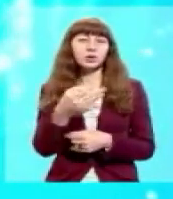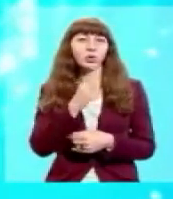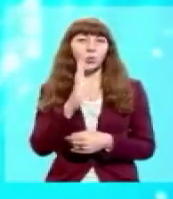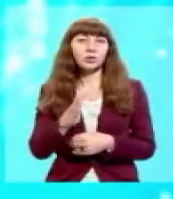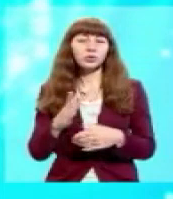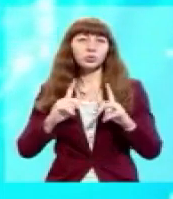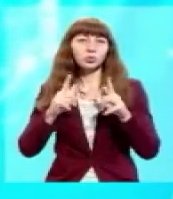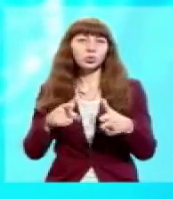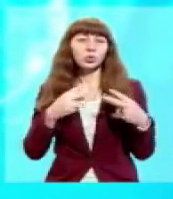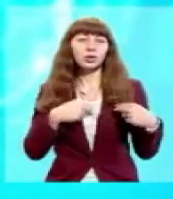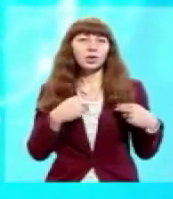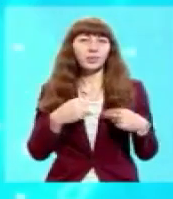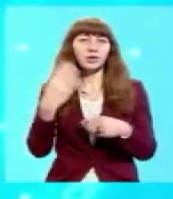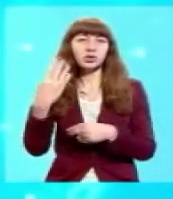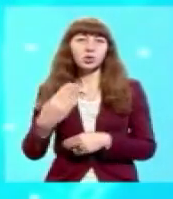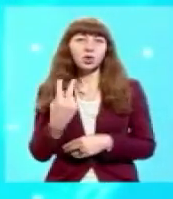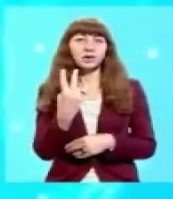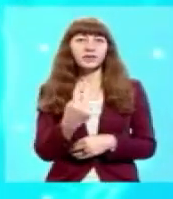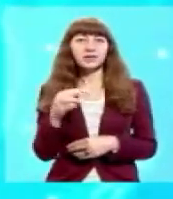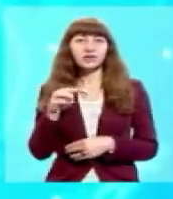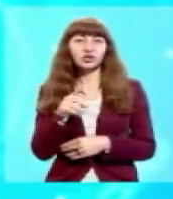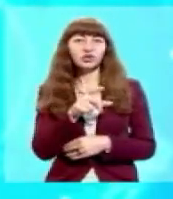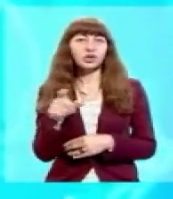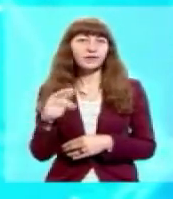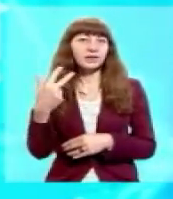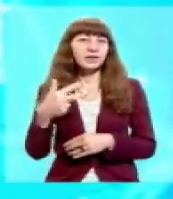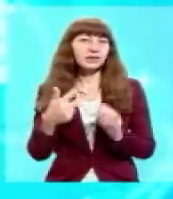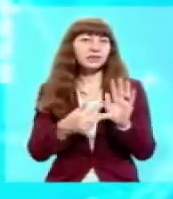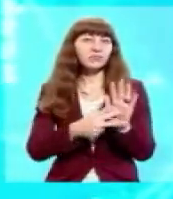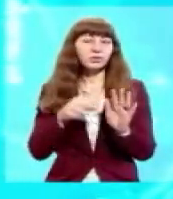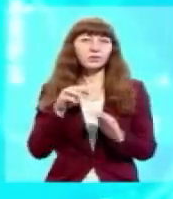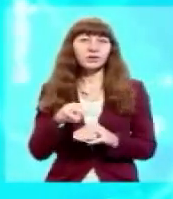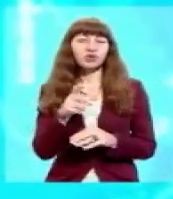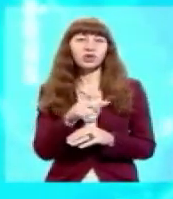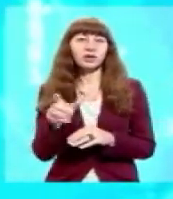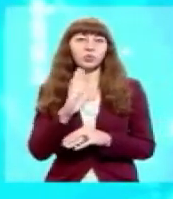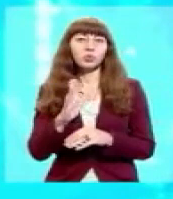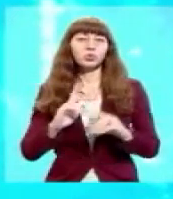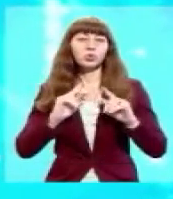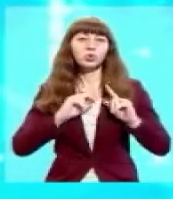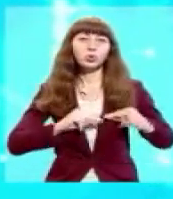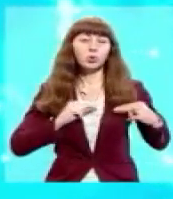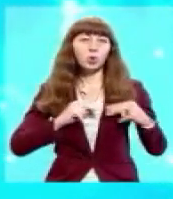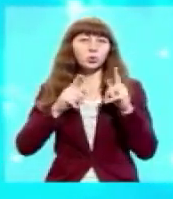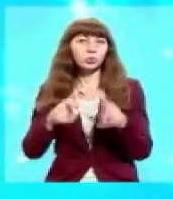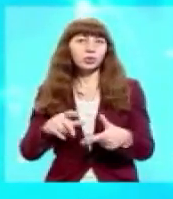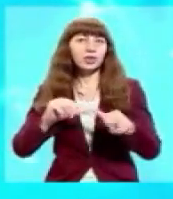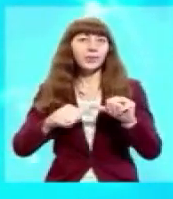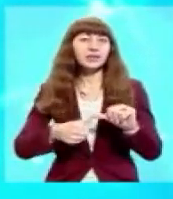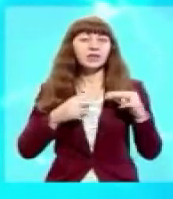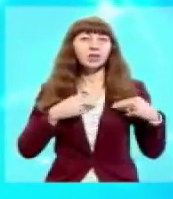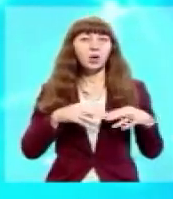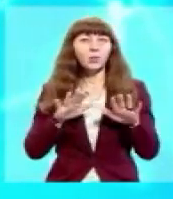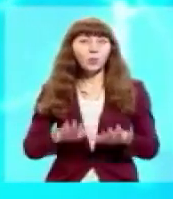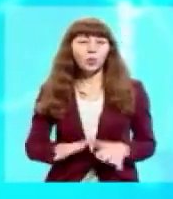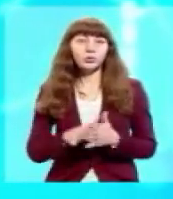жұмыспен қамтылады деп жоспарланып отыр. Олардың арасынан 38 мың адам тұрақты жұмысқа орналасатын болады. Жеке кәсібін ашуға талаптанушыларға